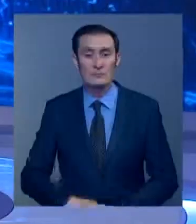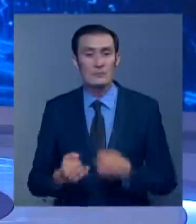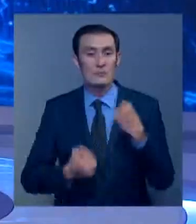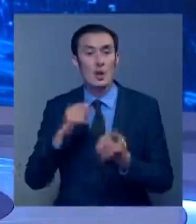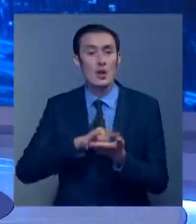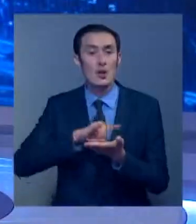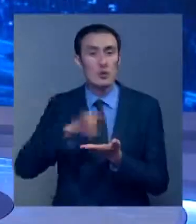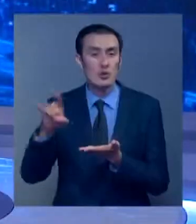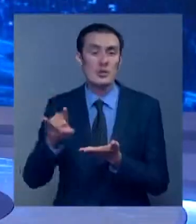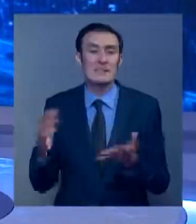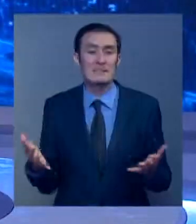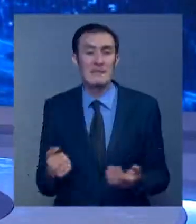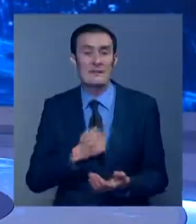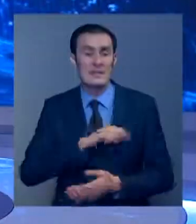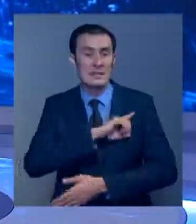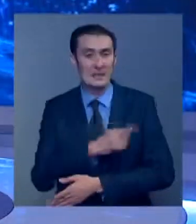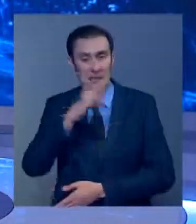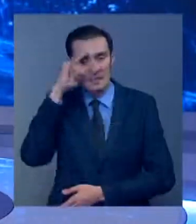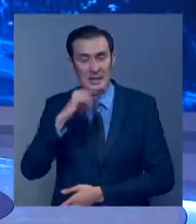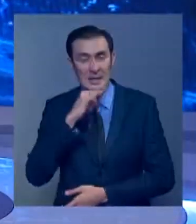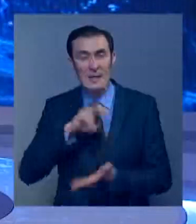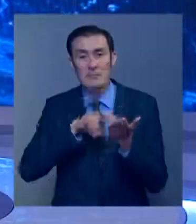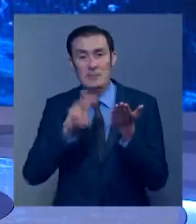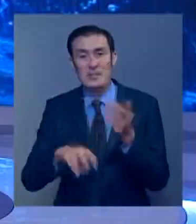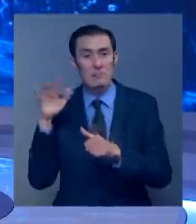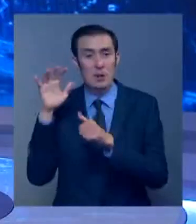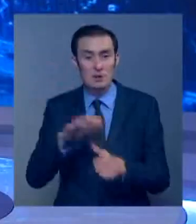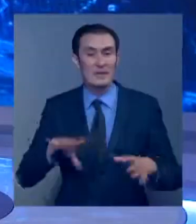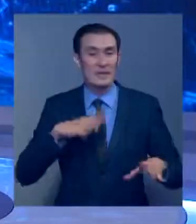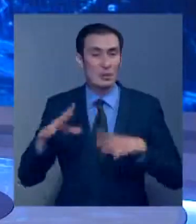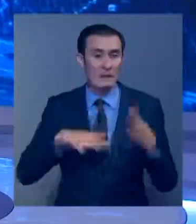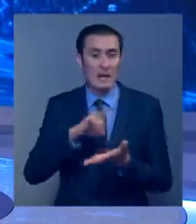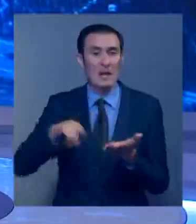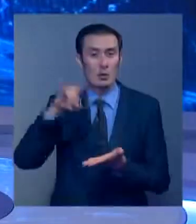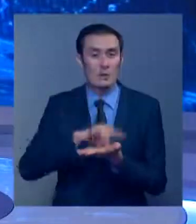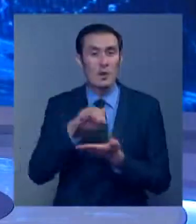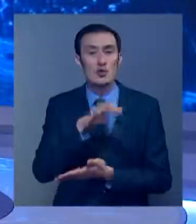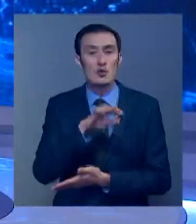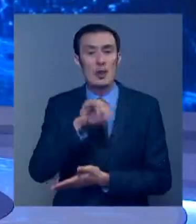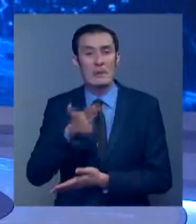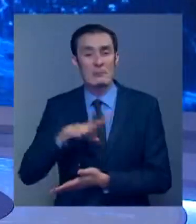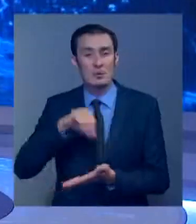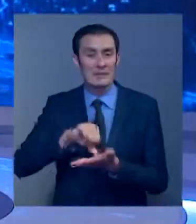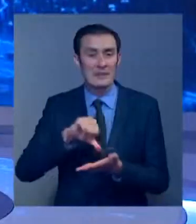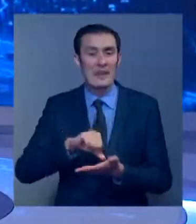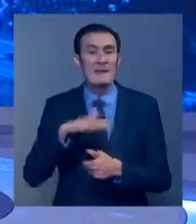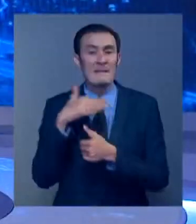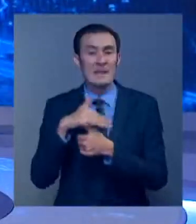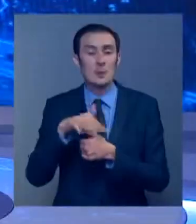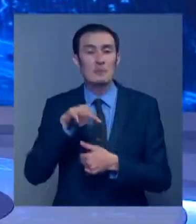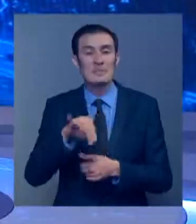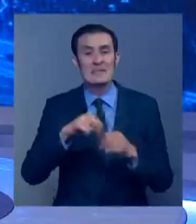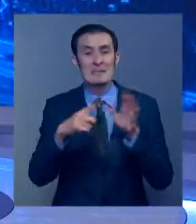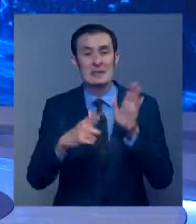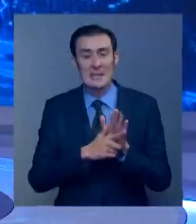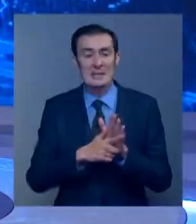Летчики и спасатели военно-воздушных сил Казахстана отработали прыжки с парашютом. В тренировках на аэродроме Жоламан были задействован вертолет